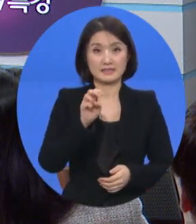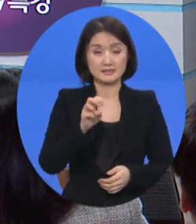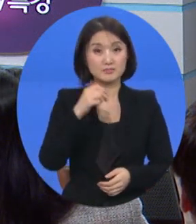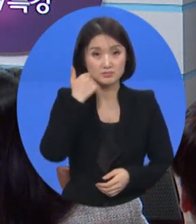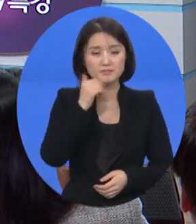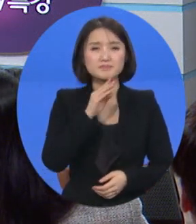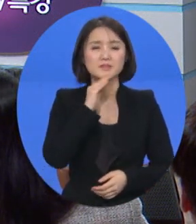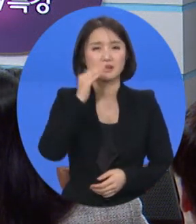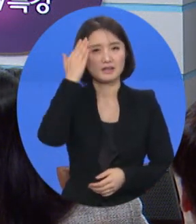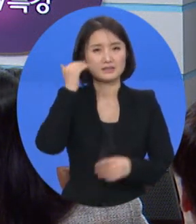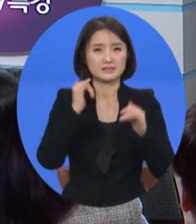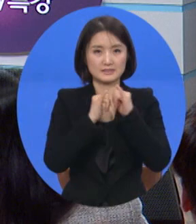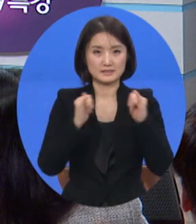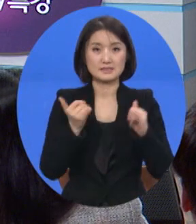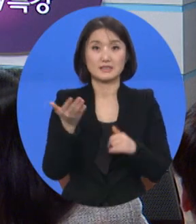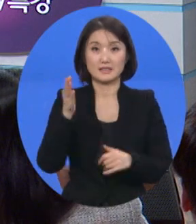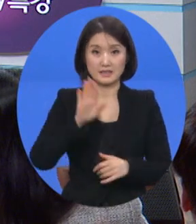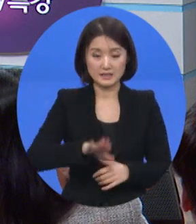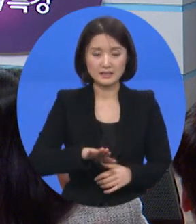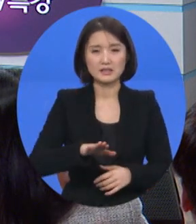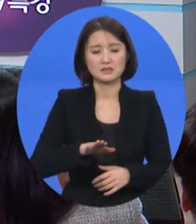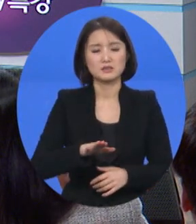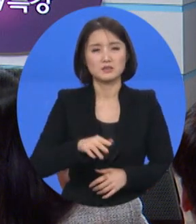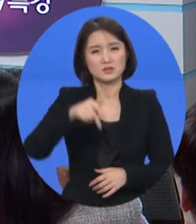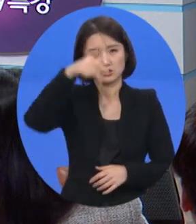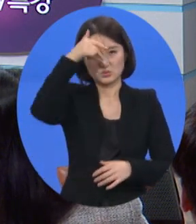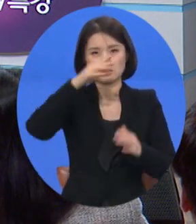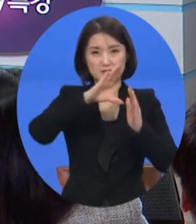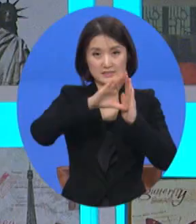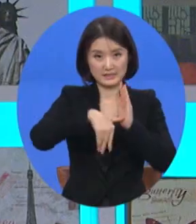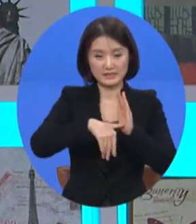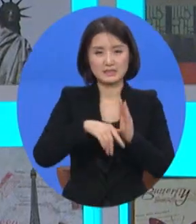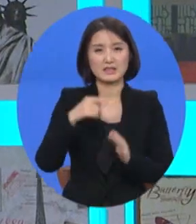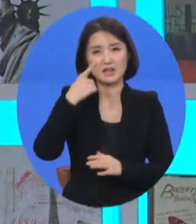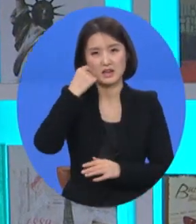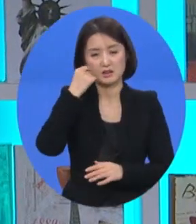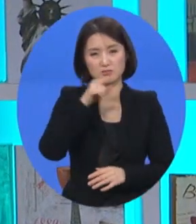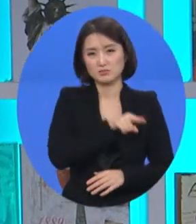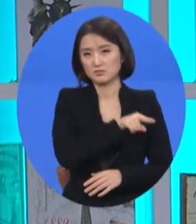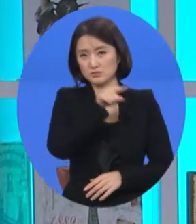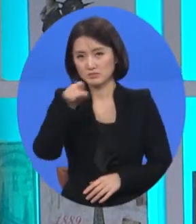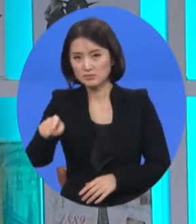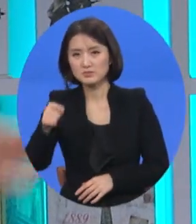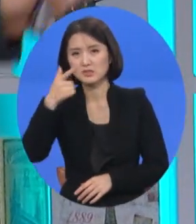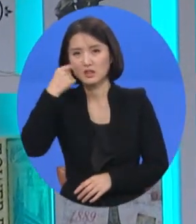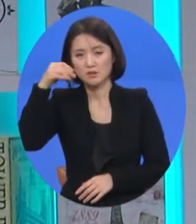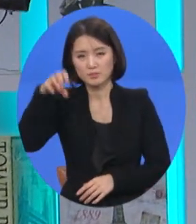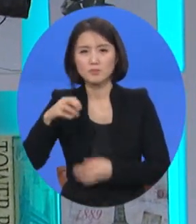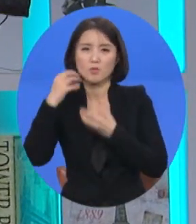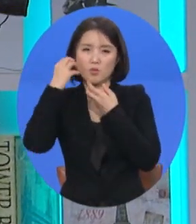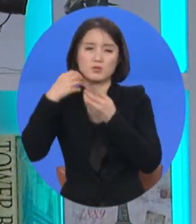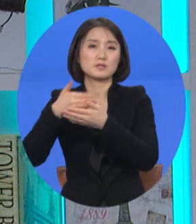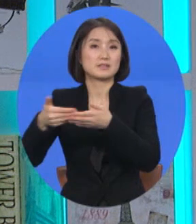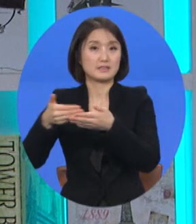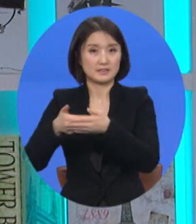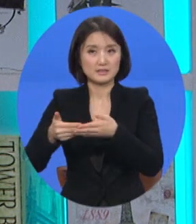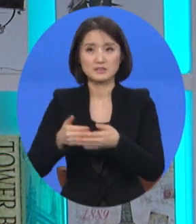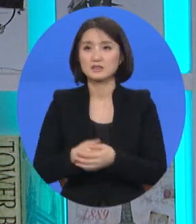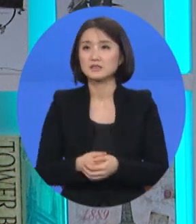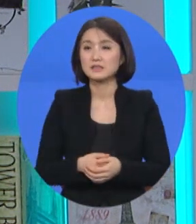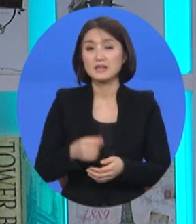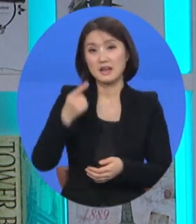건너가서 즉 원숭이를 그렸습니다 이 원숭이를 그렸는데 원숭이가 지금 천길